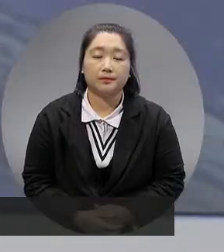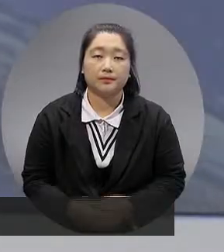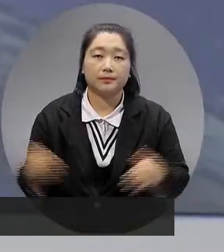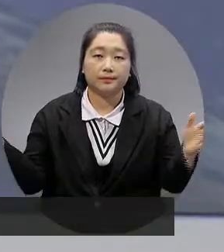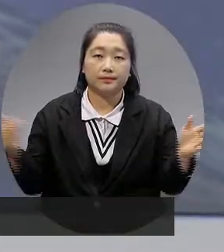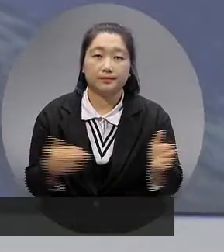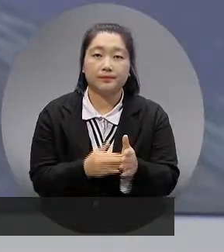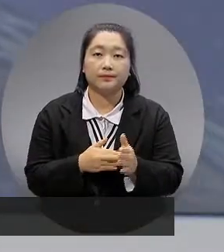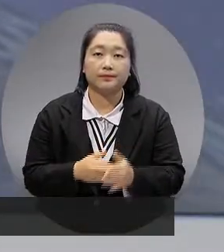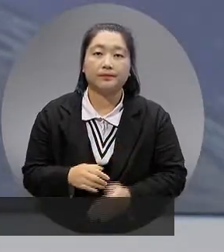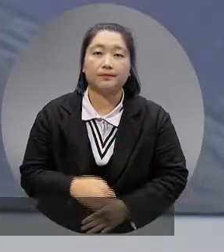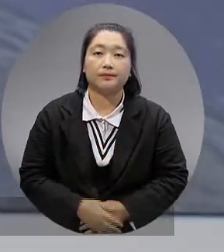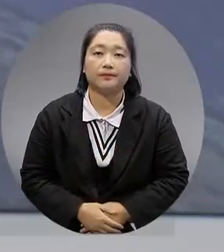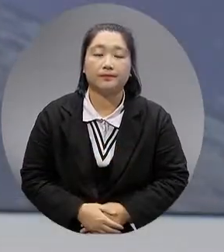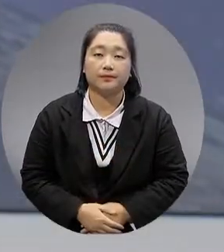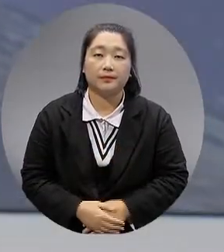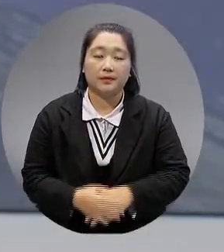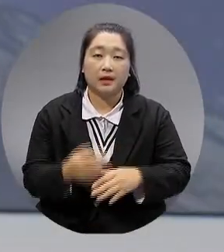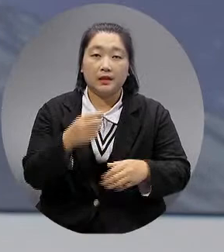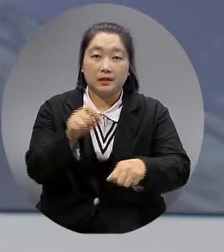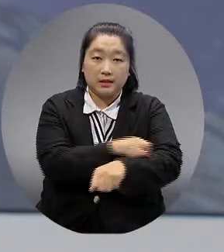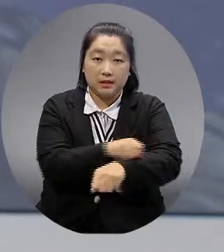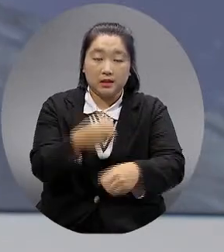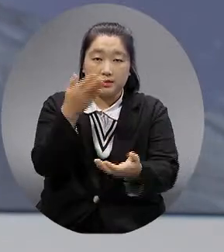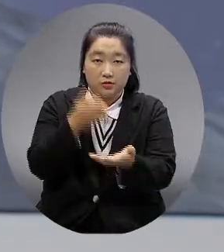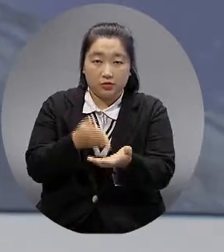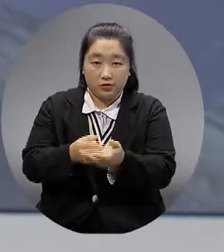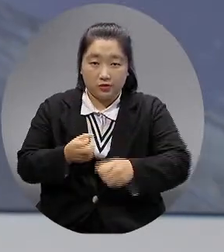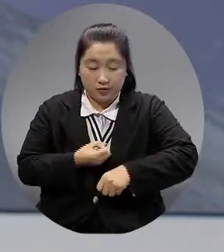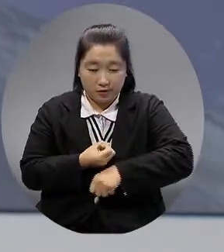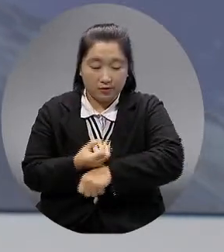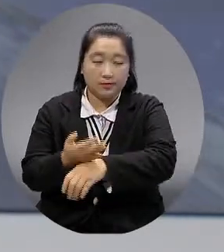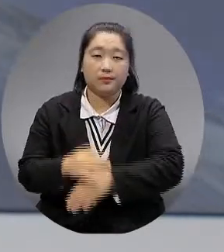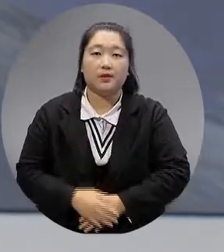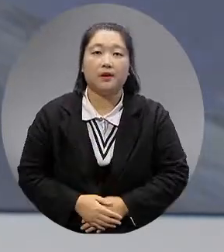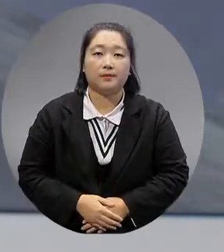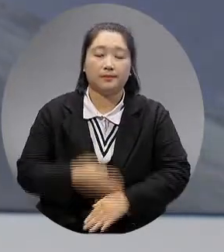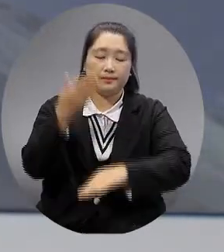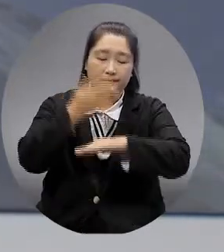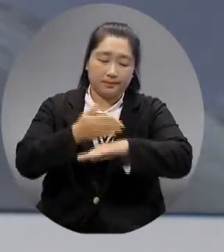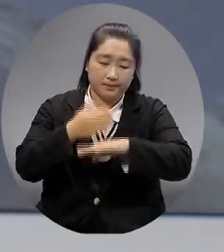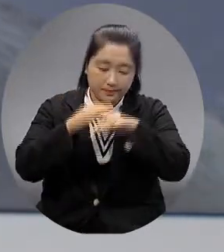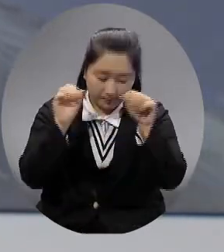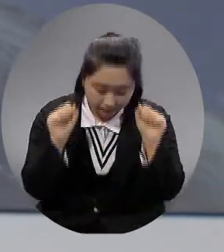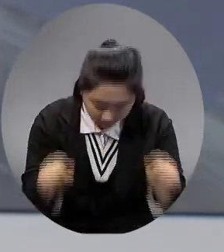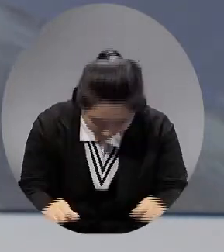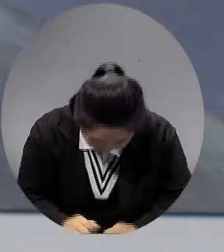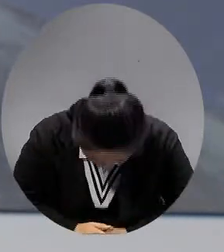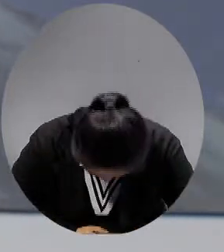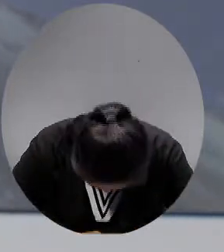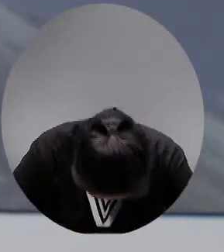충북 소식 마칩니다. 계속해서 특집 뉴스데스크로 이어집니다. 시청해주신 여러분 고맙습니다.